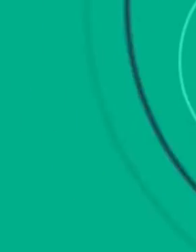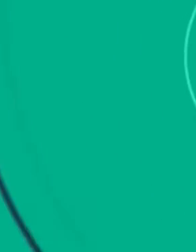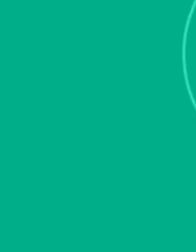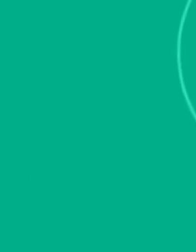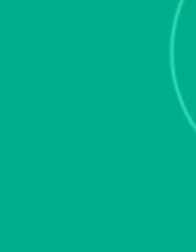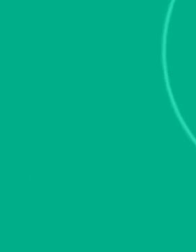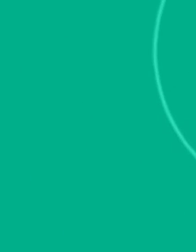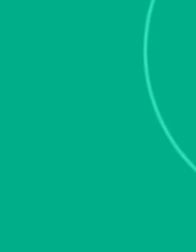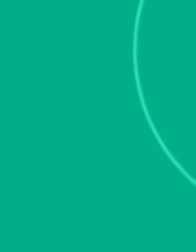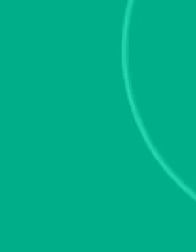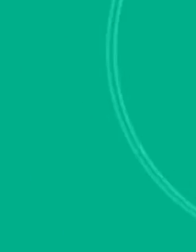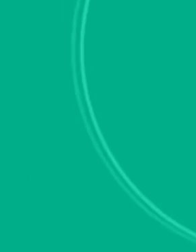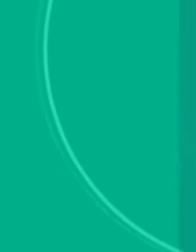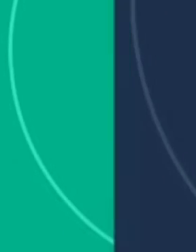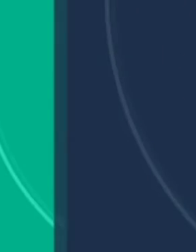Музика